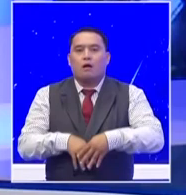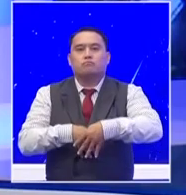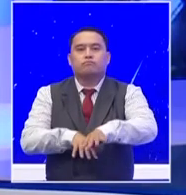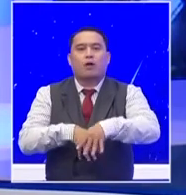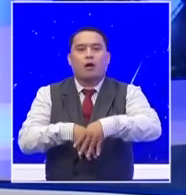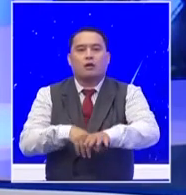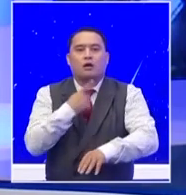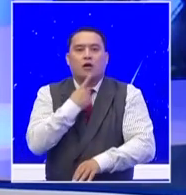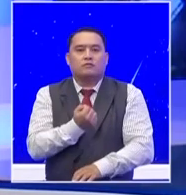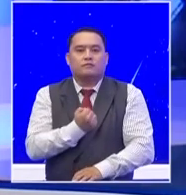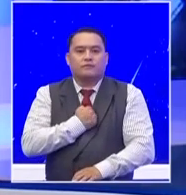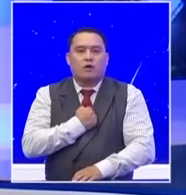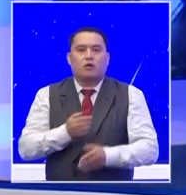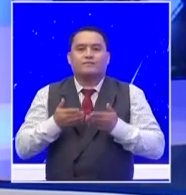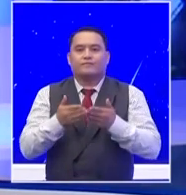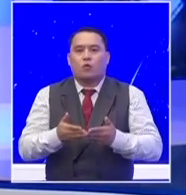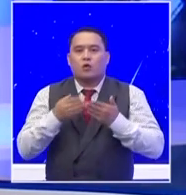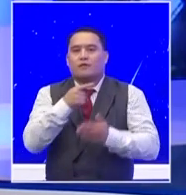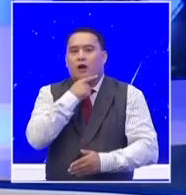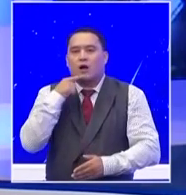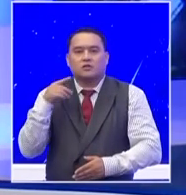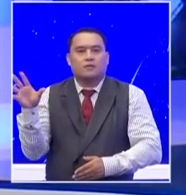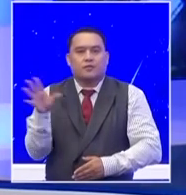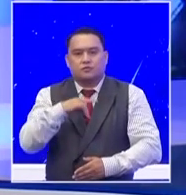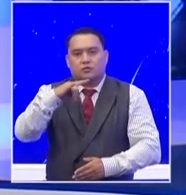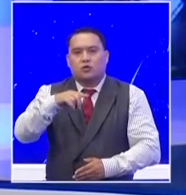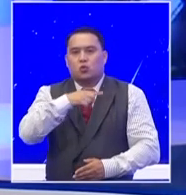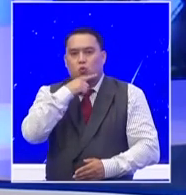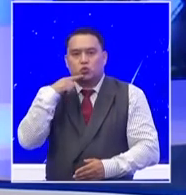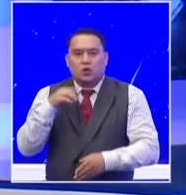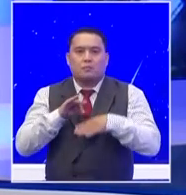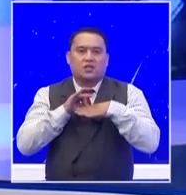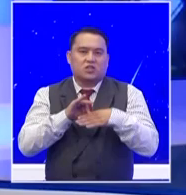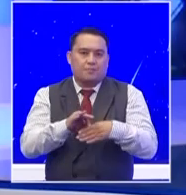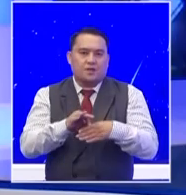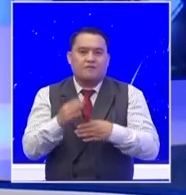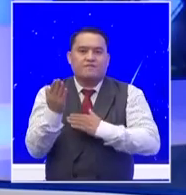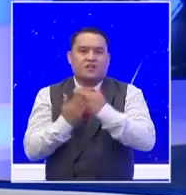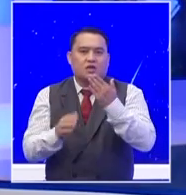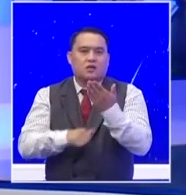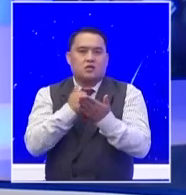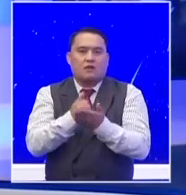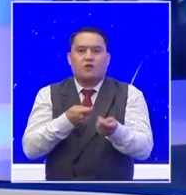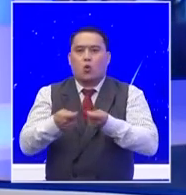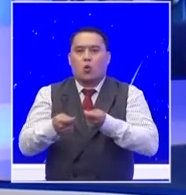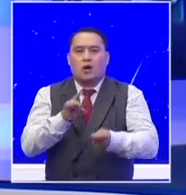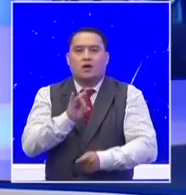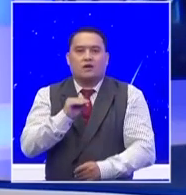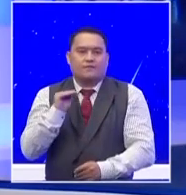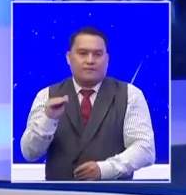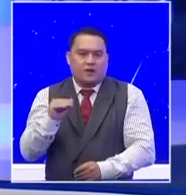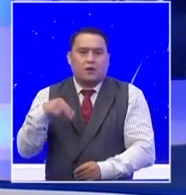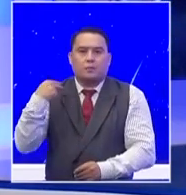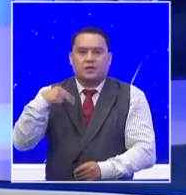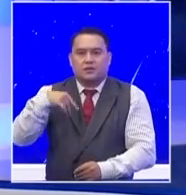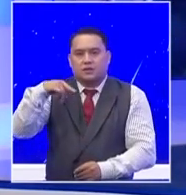Парады в честь Дня военно-морского флота России прошли по всей стране и даже за рубежом. Верховный главнокомандующий вооруженными силами